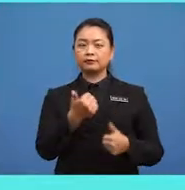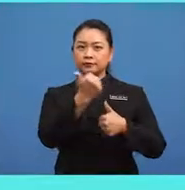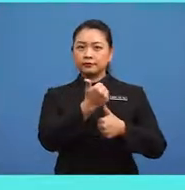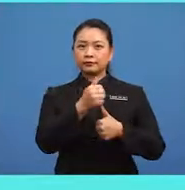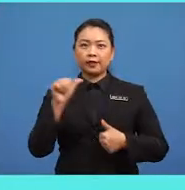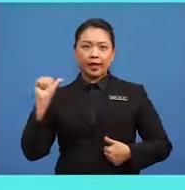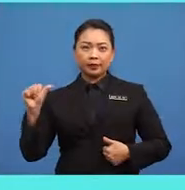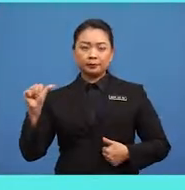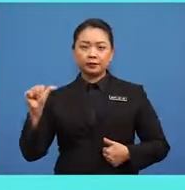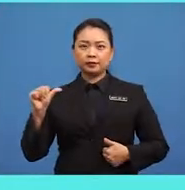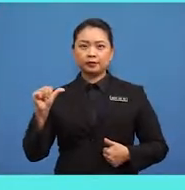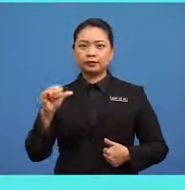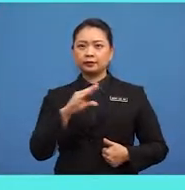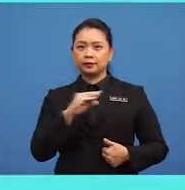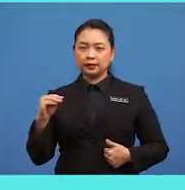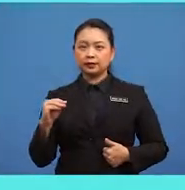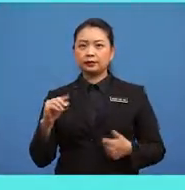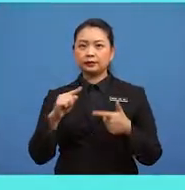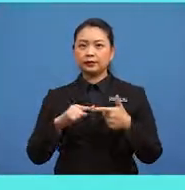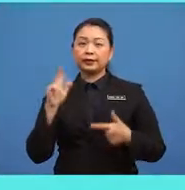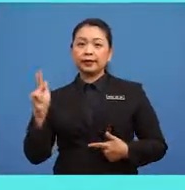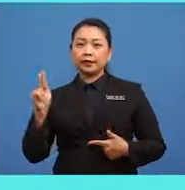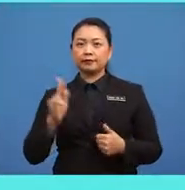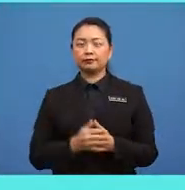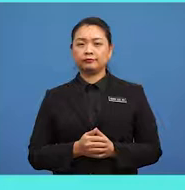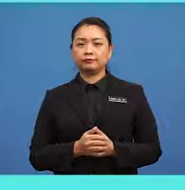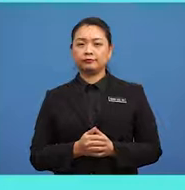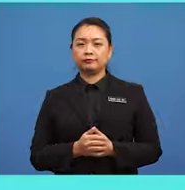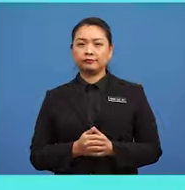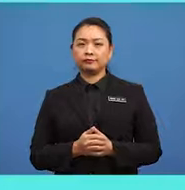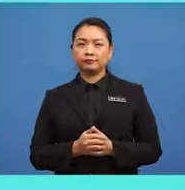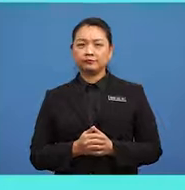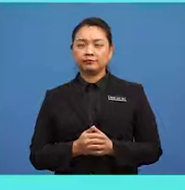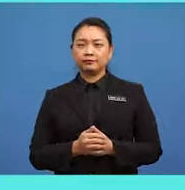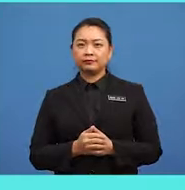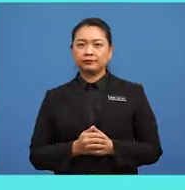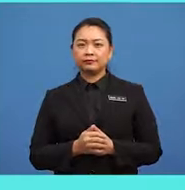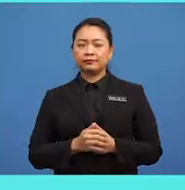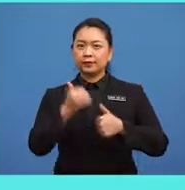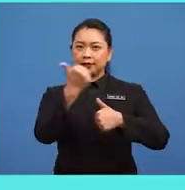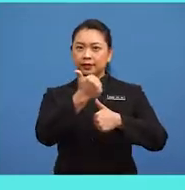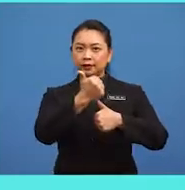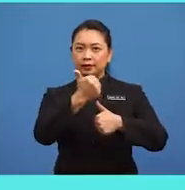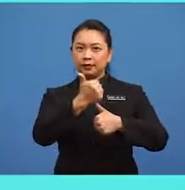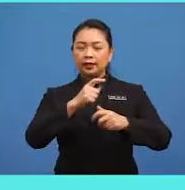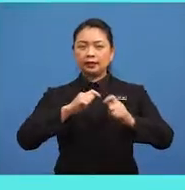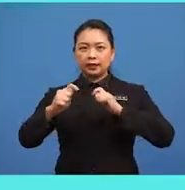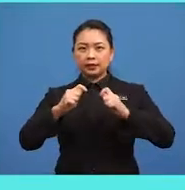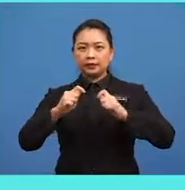anabolisme dan tindak balas katabolisme, di mana tindak balas